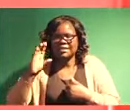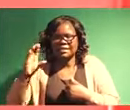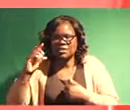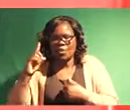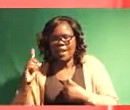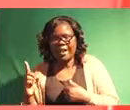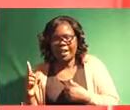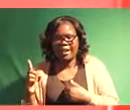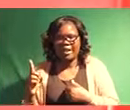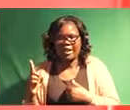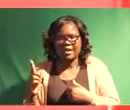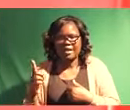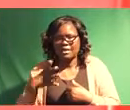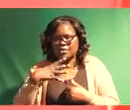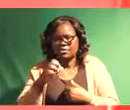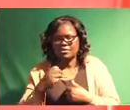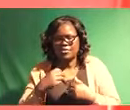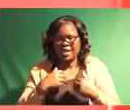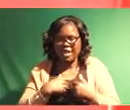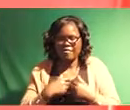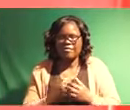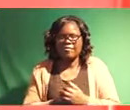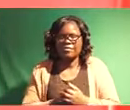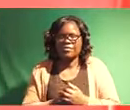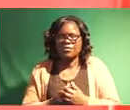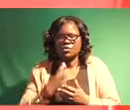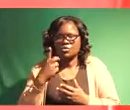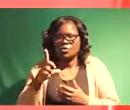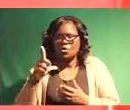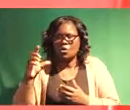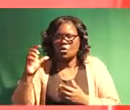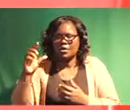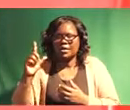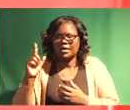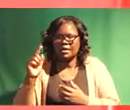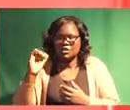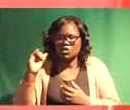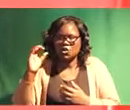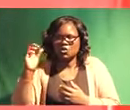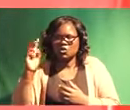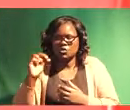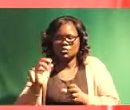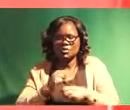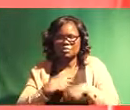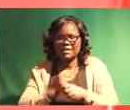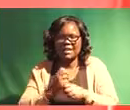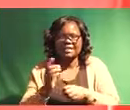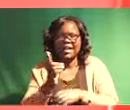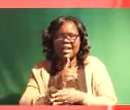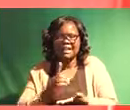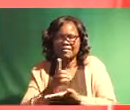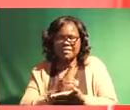ni one. Kwa hivyo tuko na two locations ambao inaunda hiyo division. Kwa hivyo tunaomba those locations